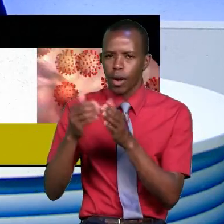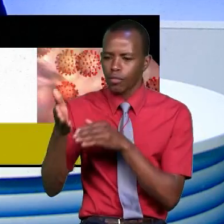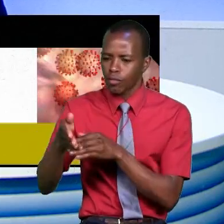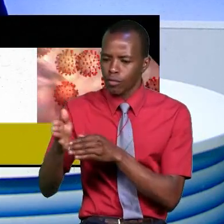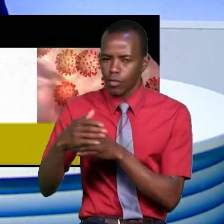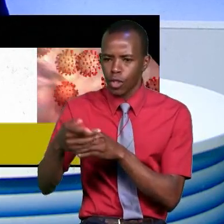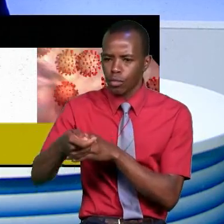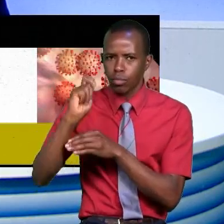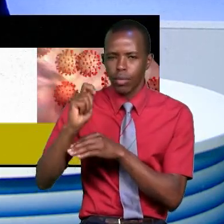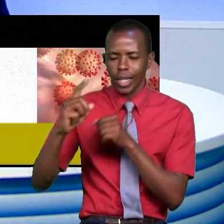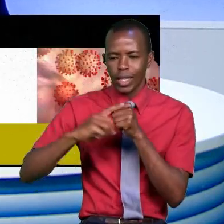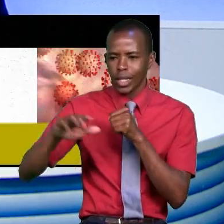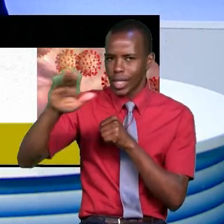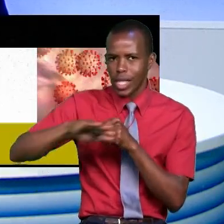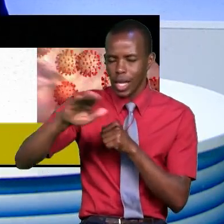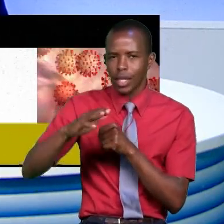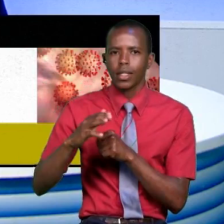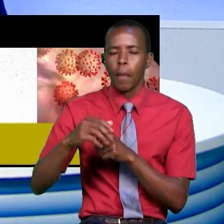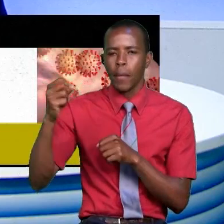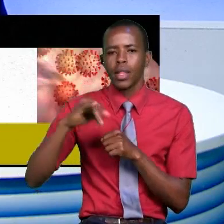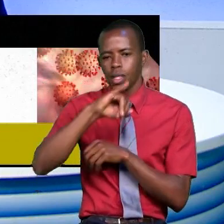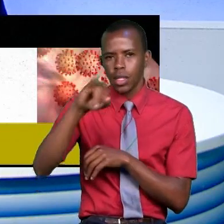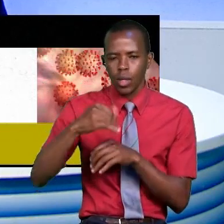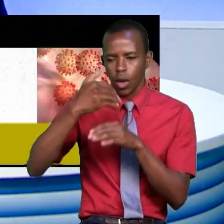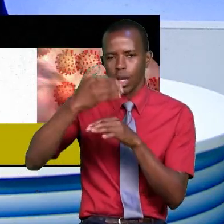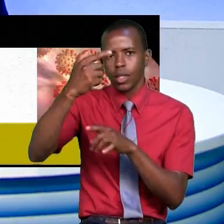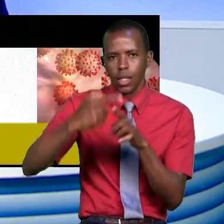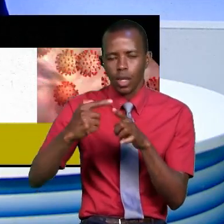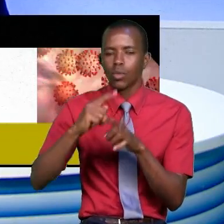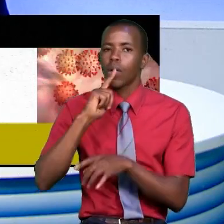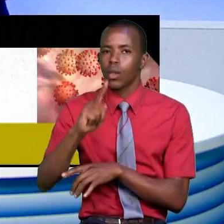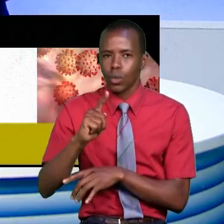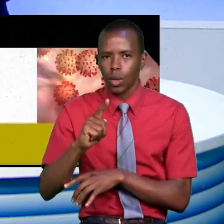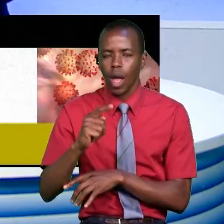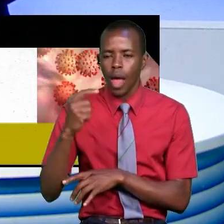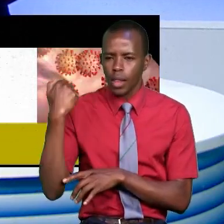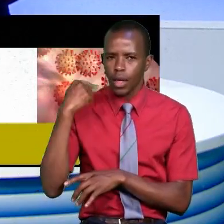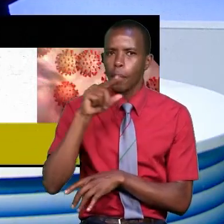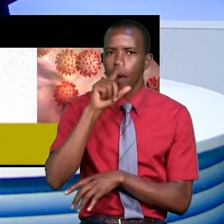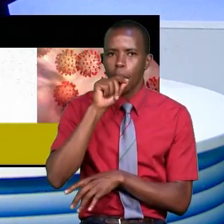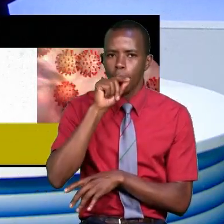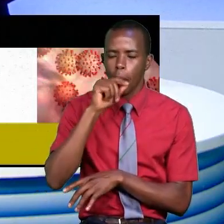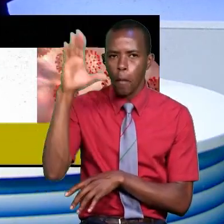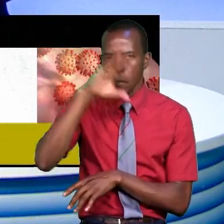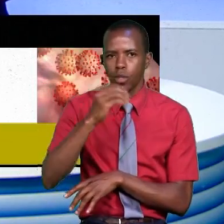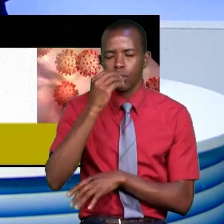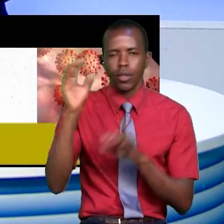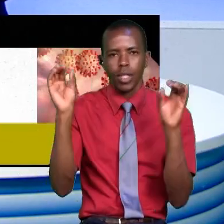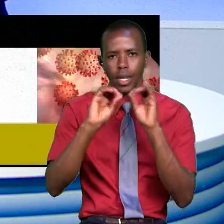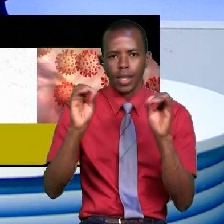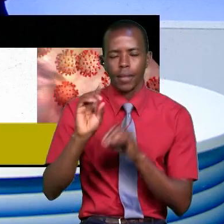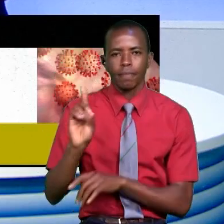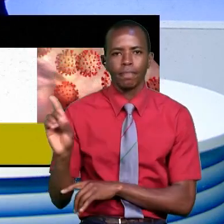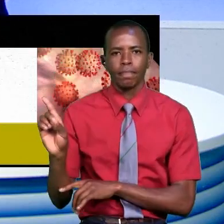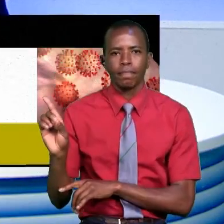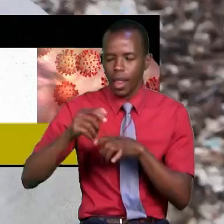makazi sita ya ndege hao kutoka Januari mwaka ujao ili kuhakikisha kuwa ndege hao hawatakosa chakula. Chapter Boyt na taarifa